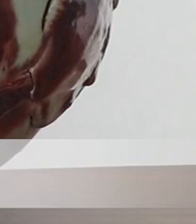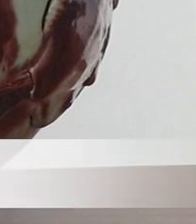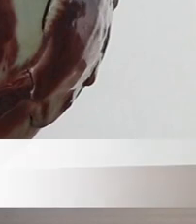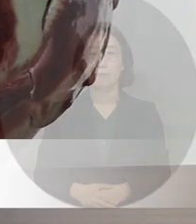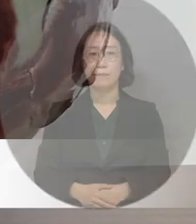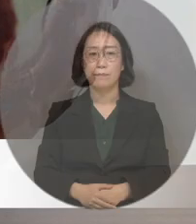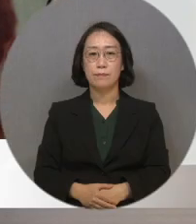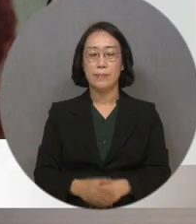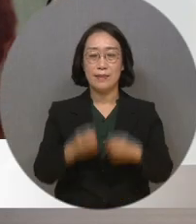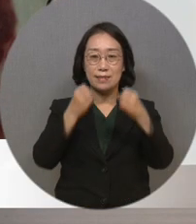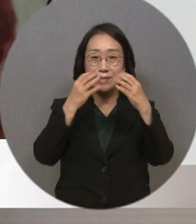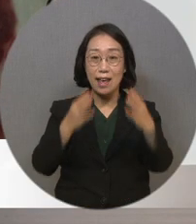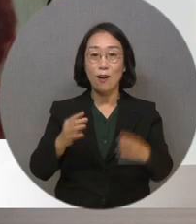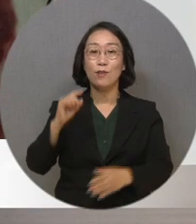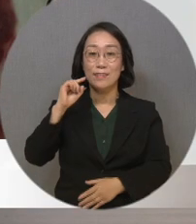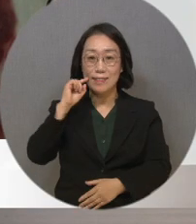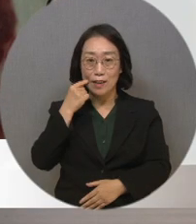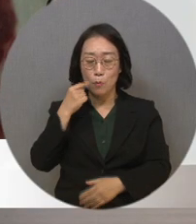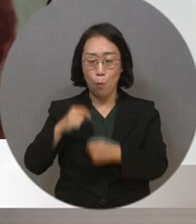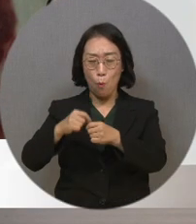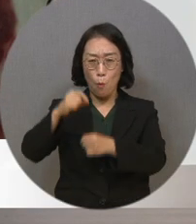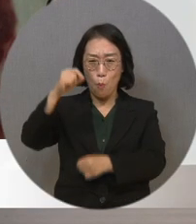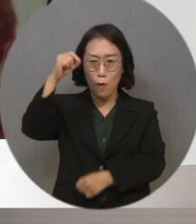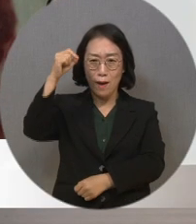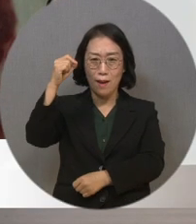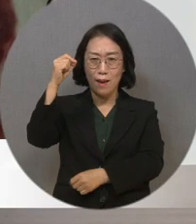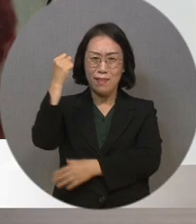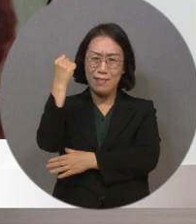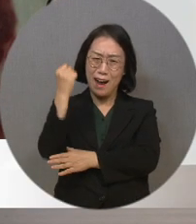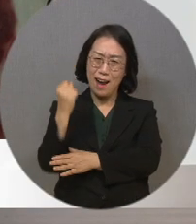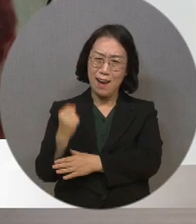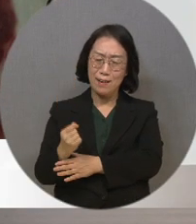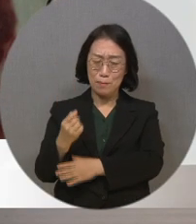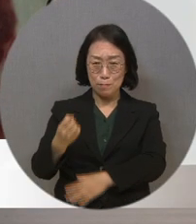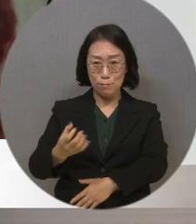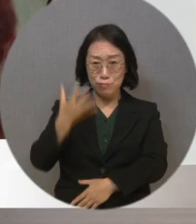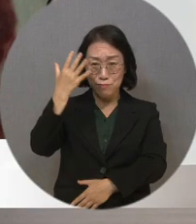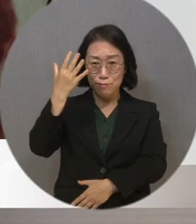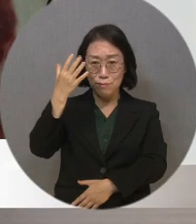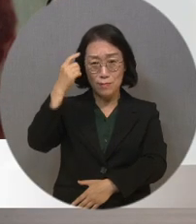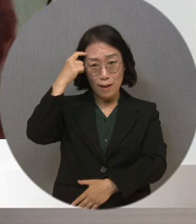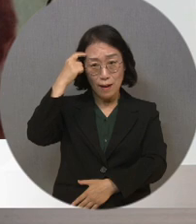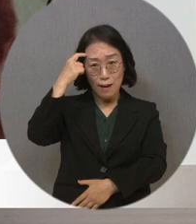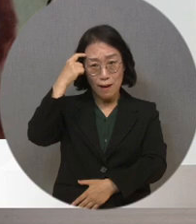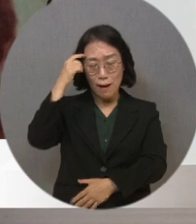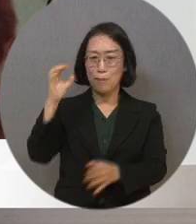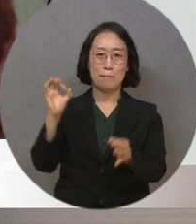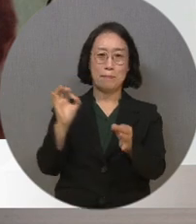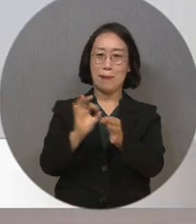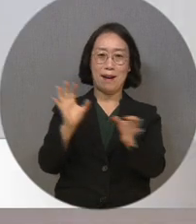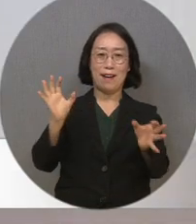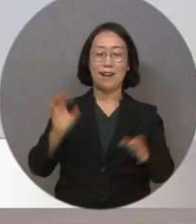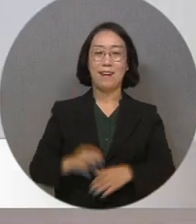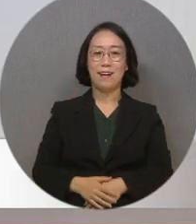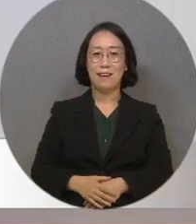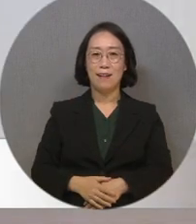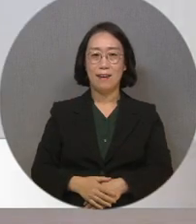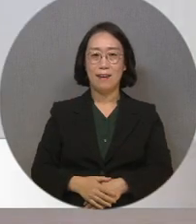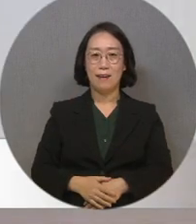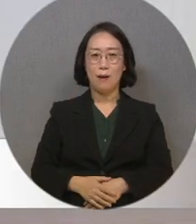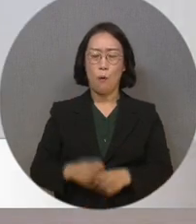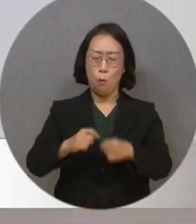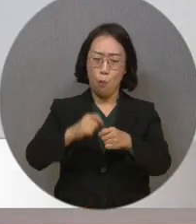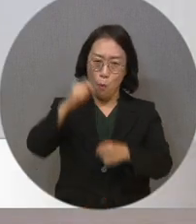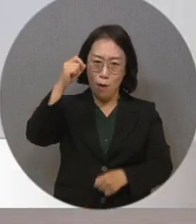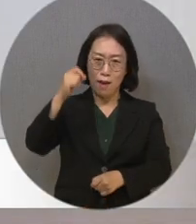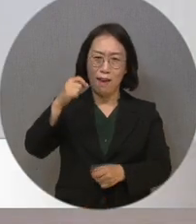새 것은 아름답고 오래되고 낡은 것은 아름답지 않다는 통념을 깼습니다. 낡고